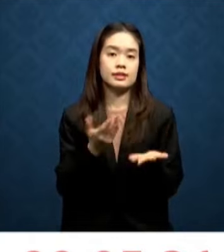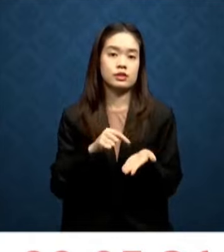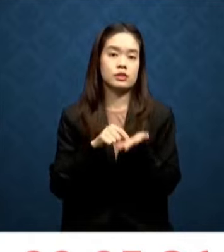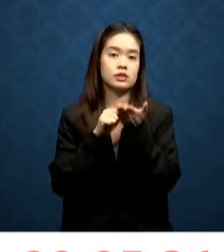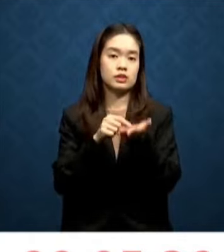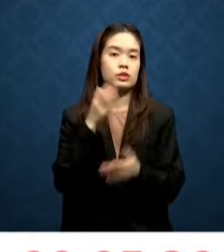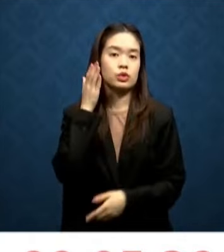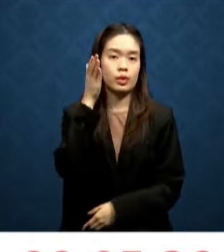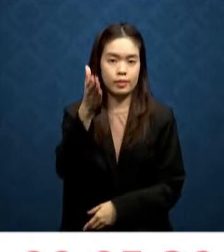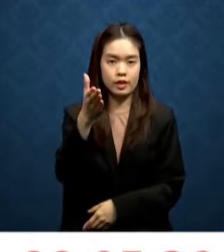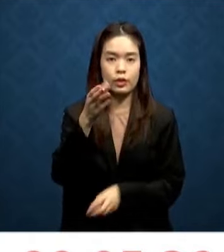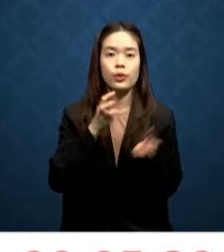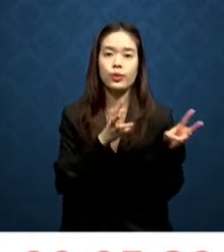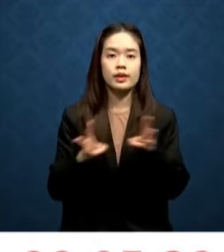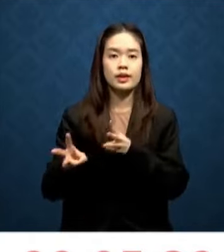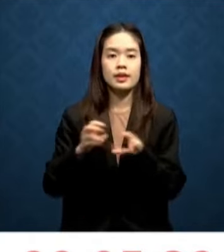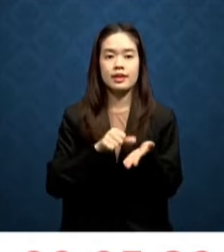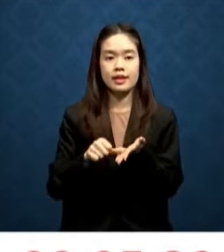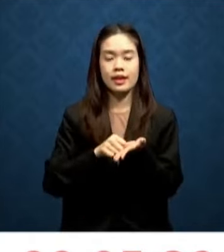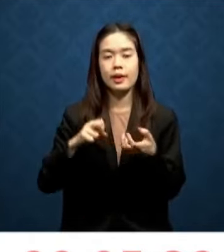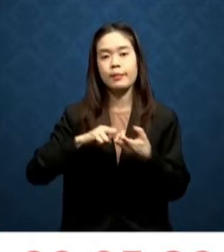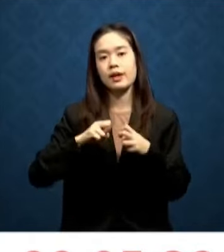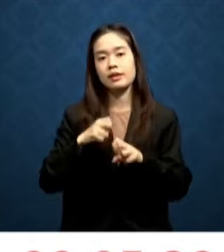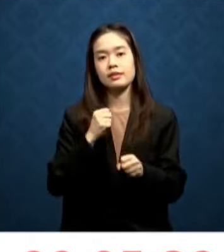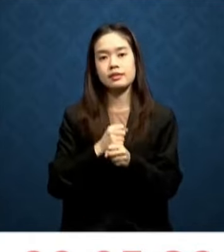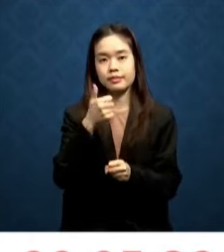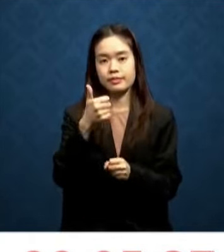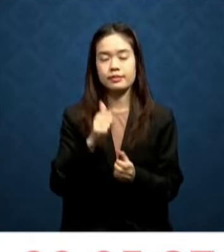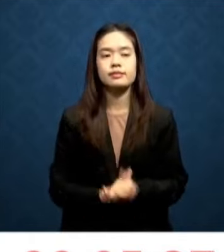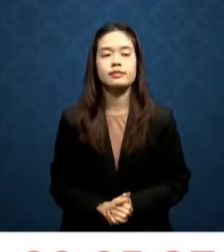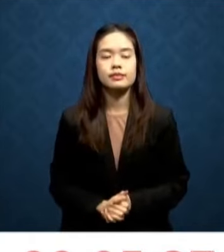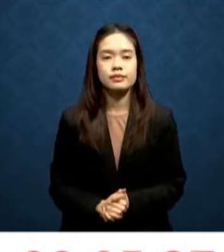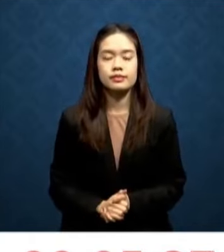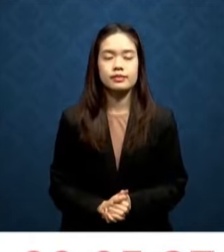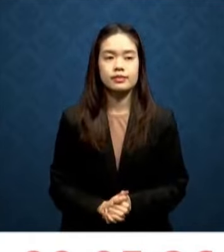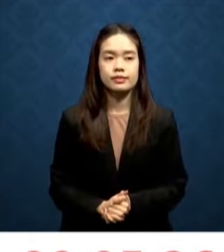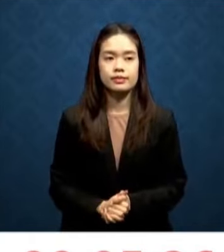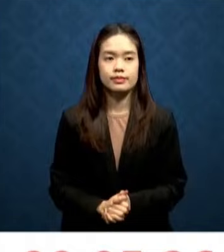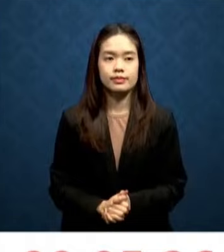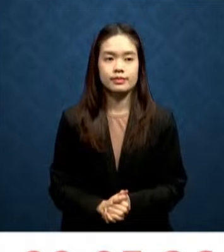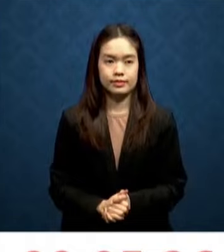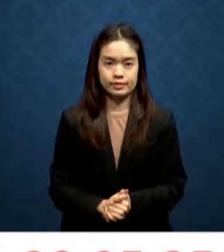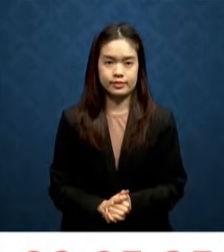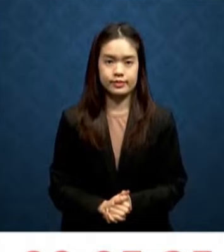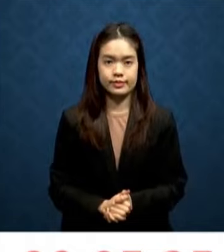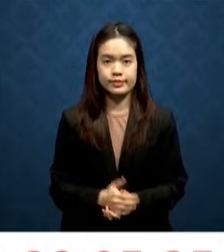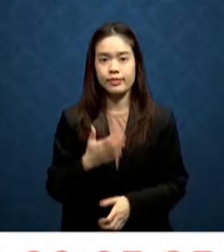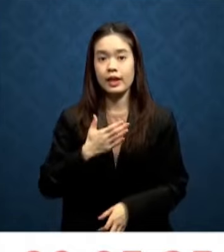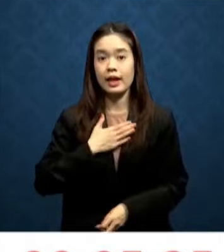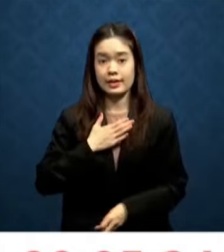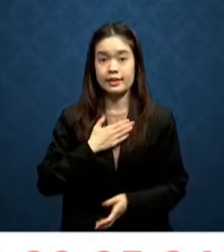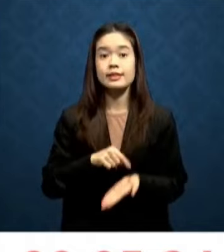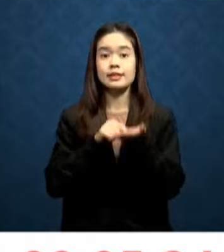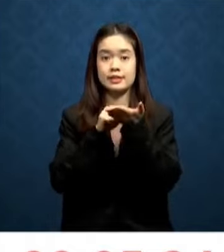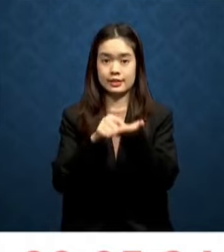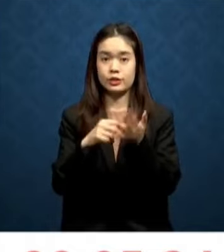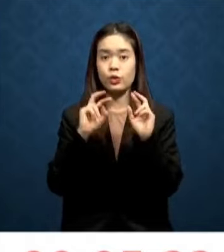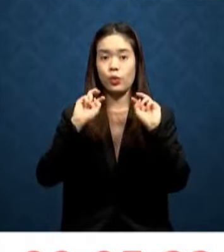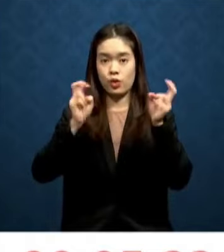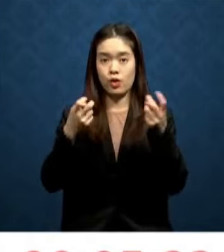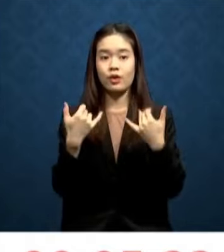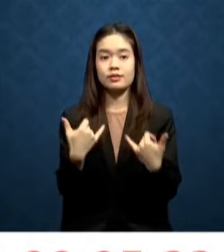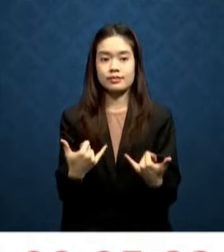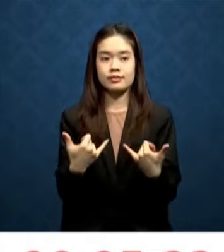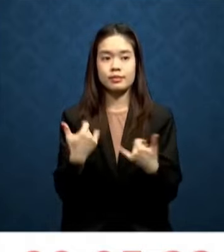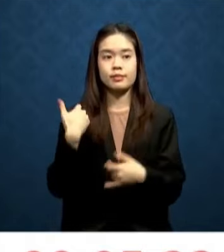ดแนวทางในการพิจารณาแก้ไขดิฉันขอนำเสนอญัตตินี้เลยนะคะเพราะว่ามี